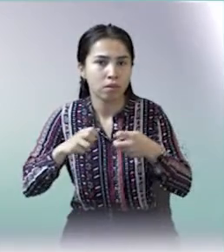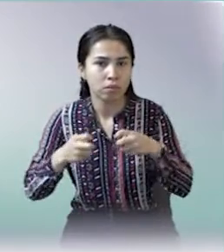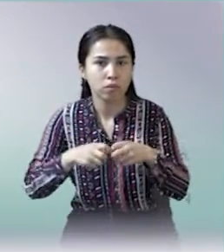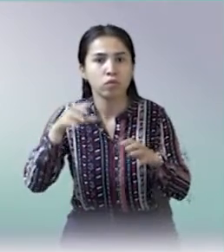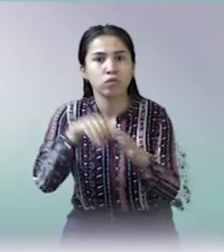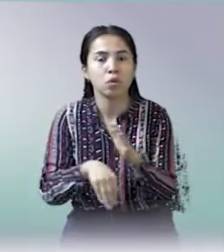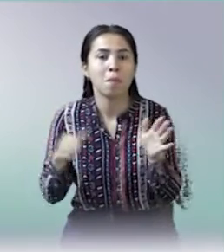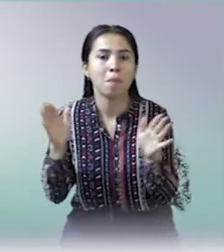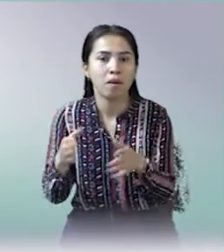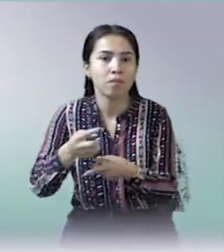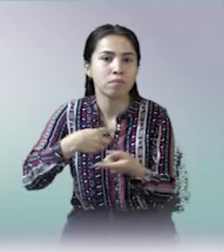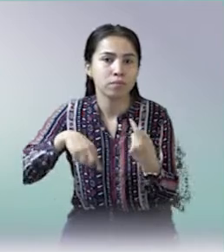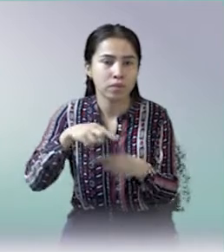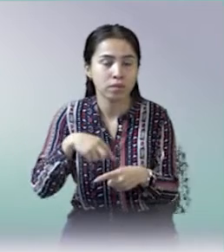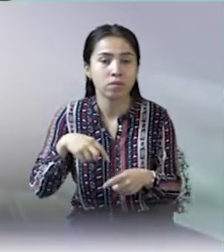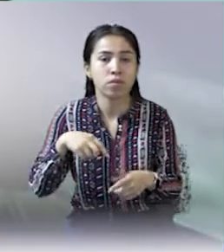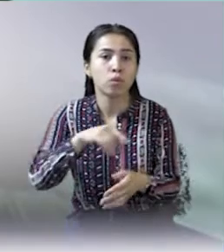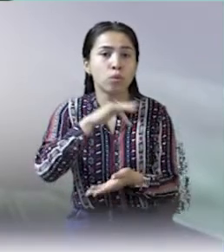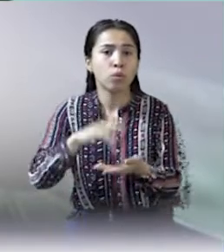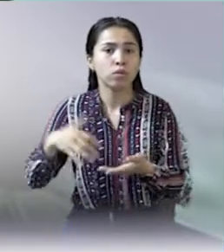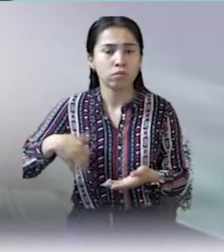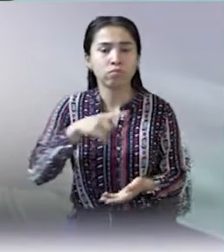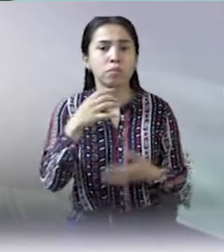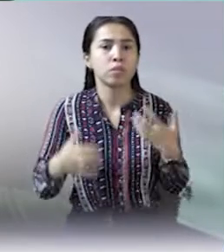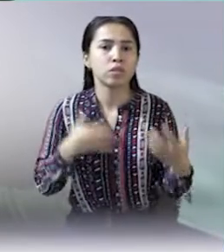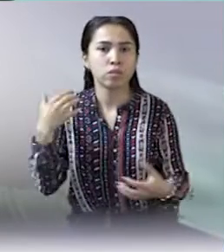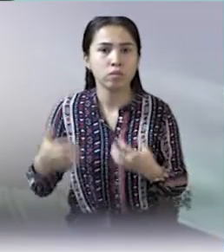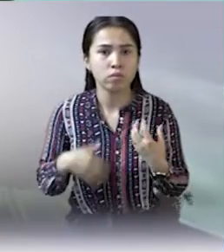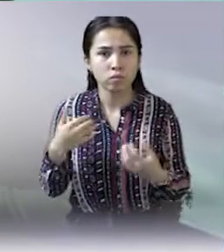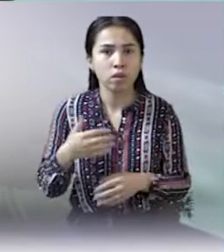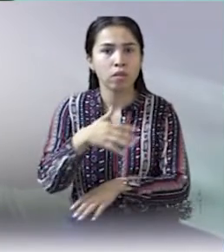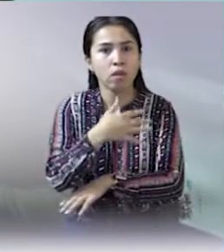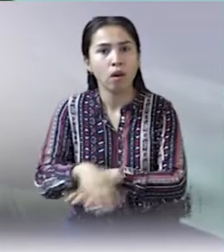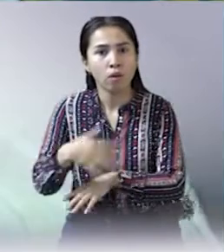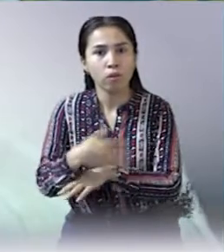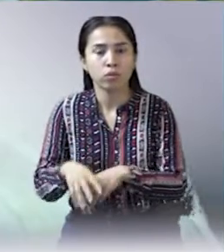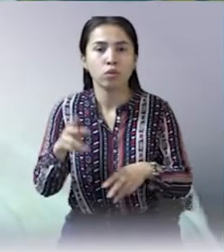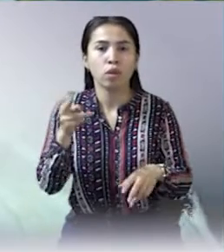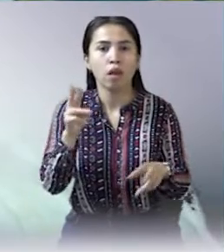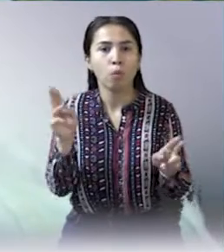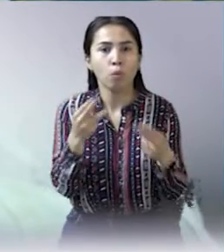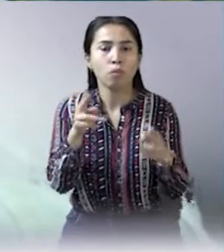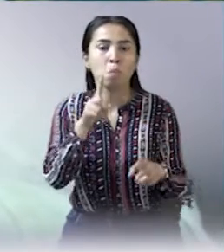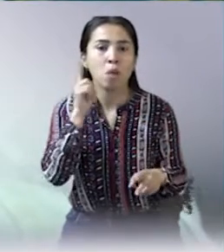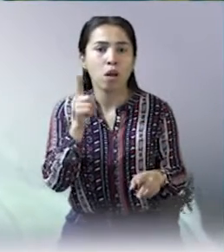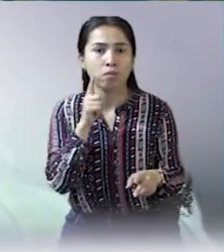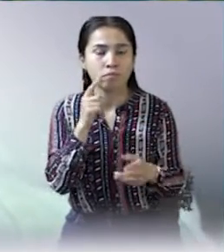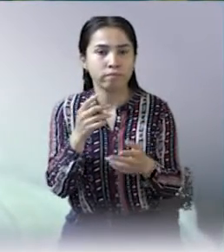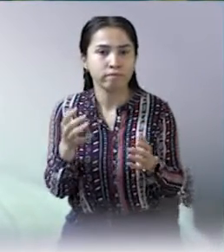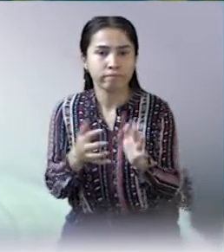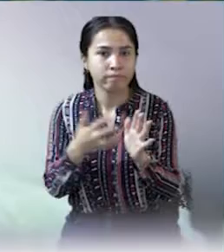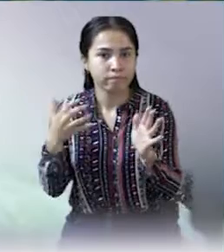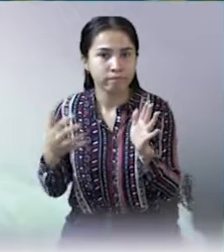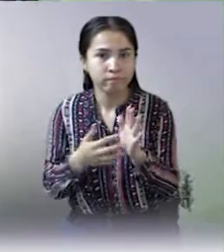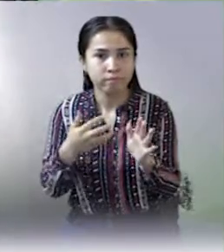сферы малого бизнеса. Кроме этого, жители города беспокоят отсутствие дворовых клубов для досуга молодежи. По каждому обращению были